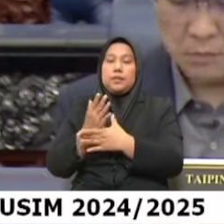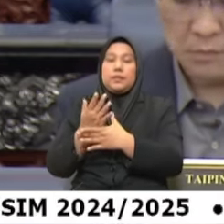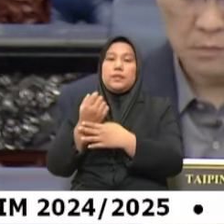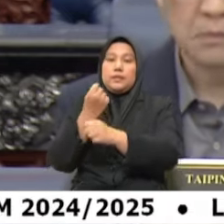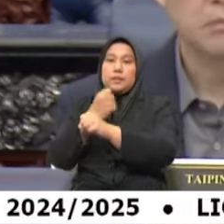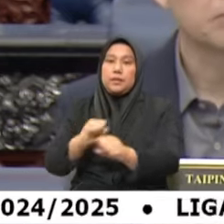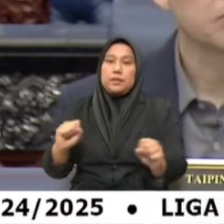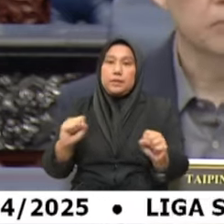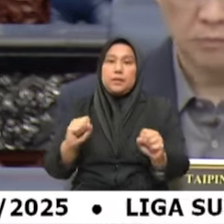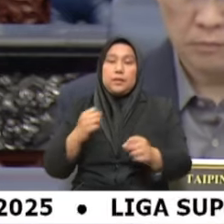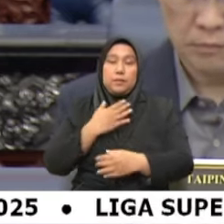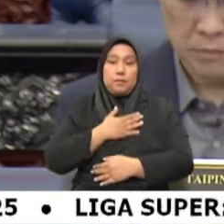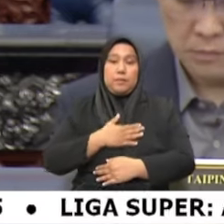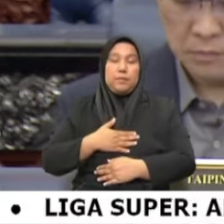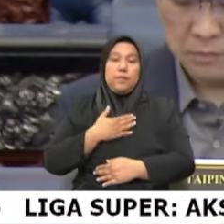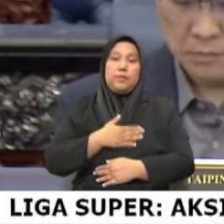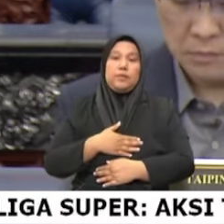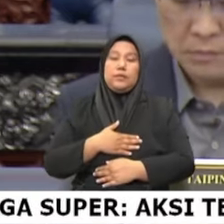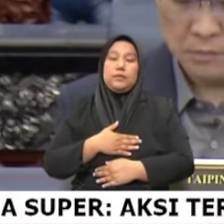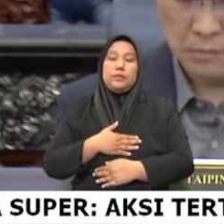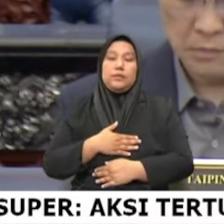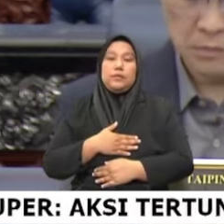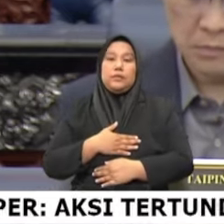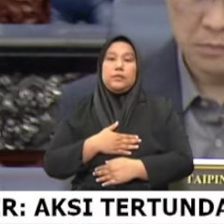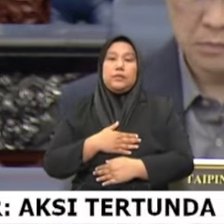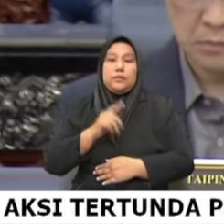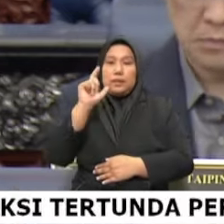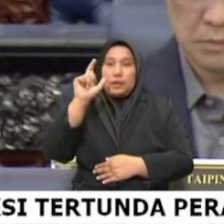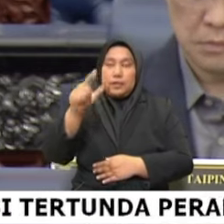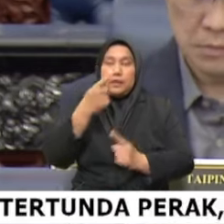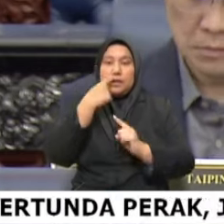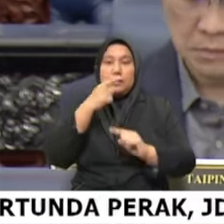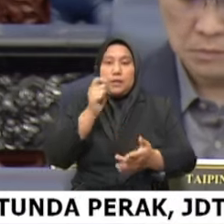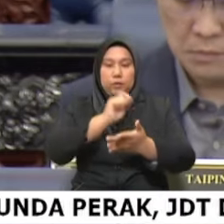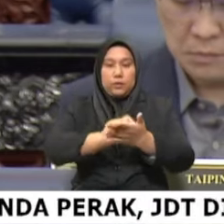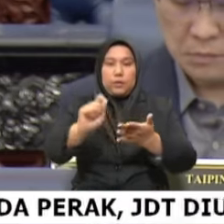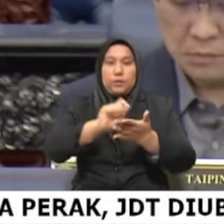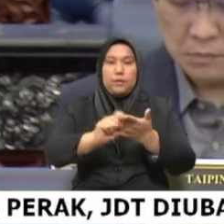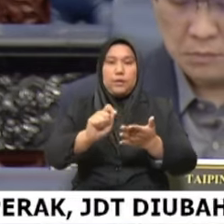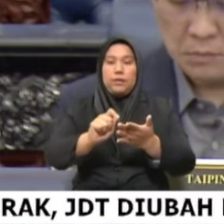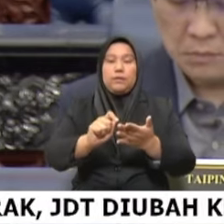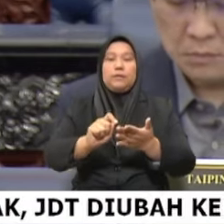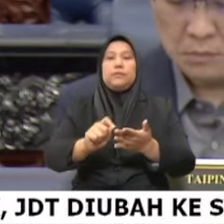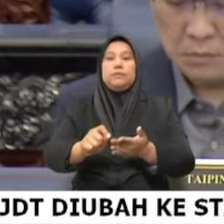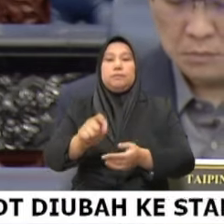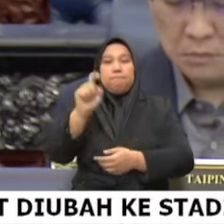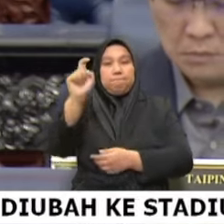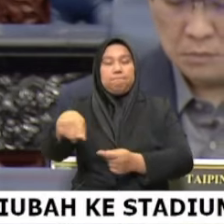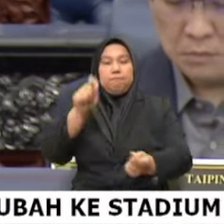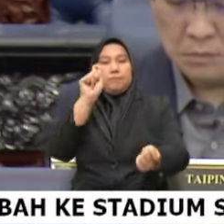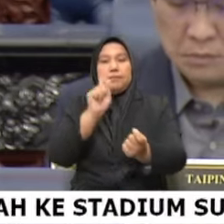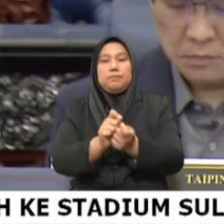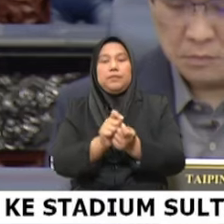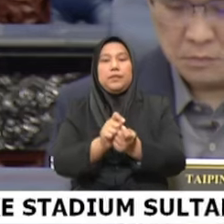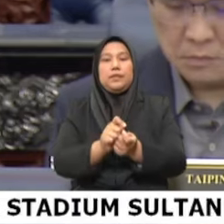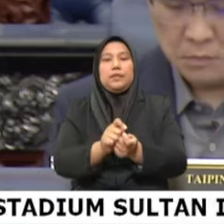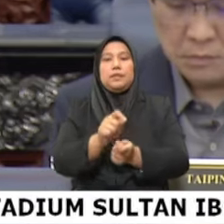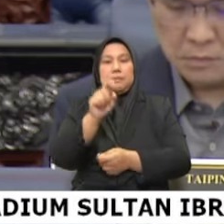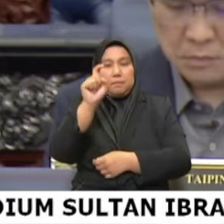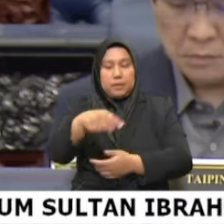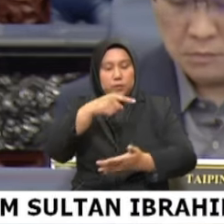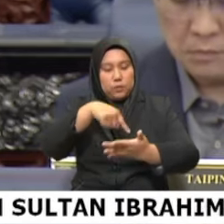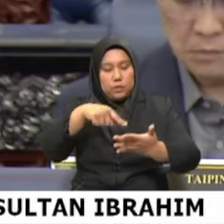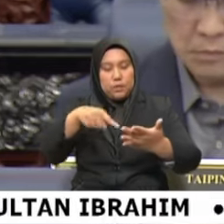disediakan, saya mohon untuk dapatkan memberikan jawapan bertulis kerana fakta itu perlu tepat dan memerlukan satu